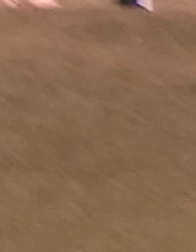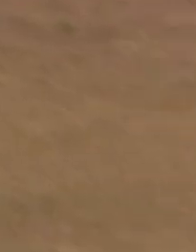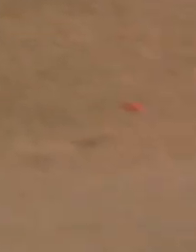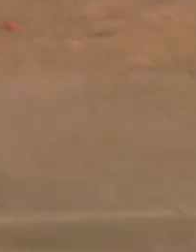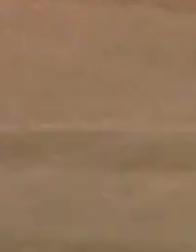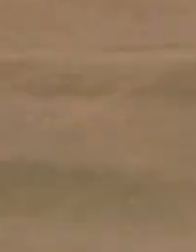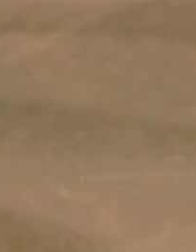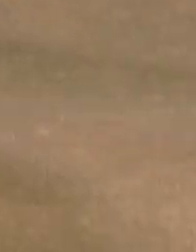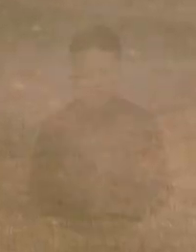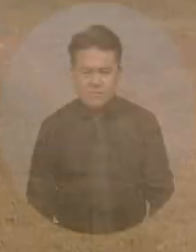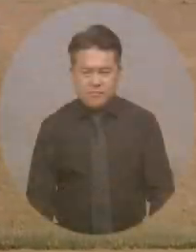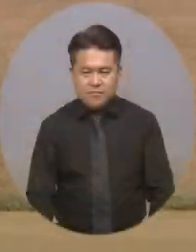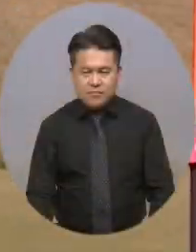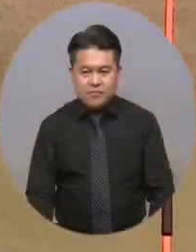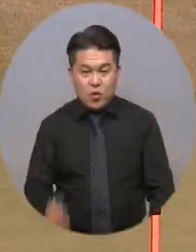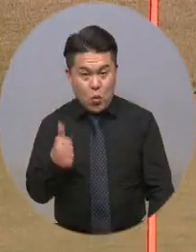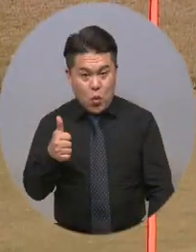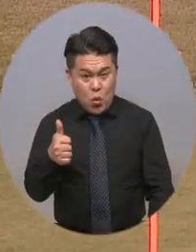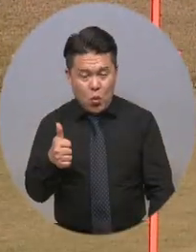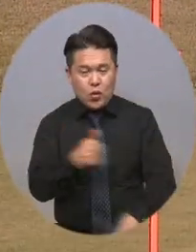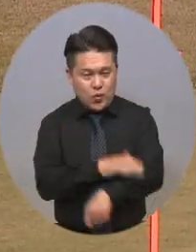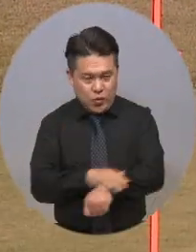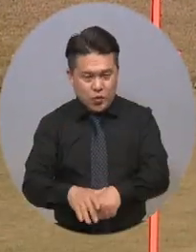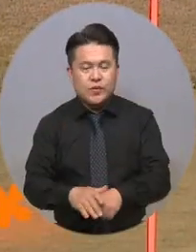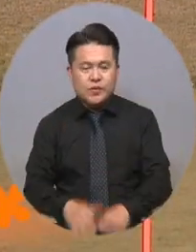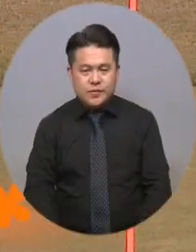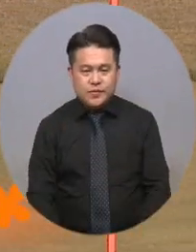아 언니 잘 쳤다. 오 나이스. 오, 나이스.